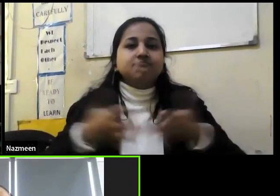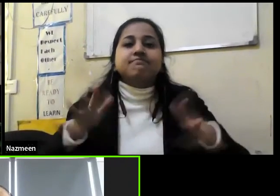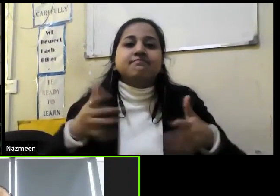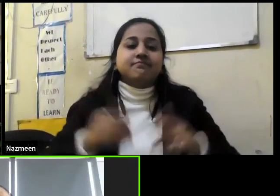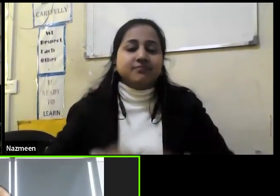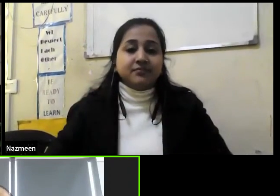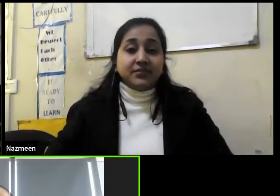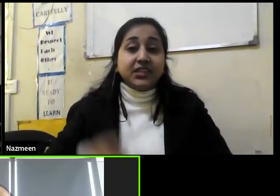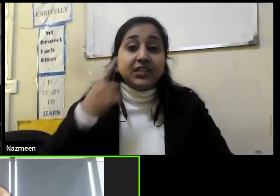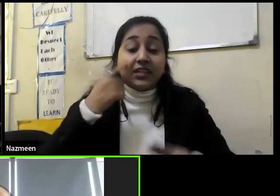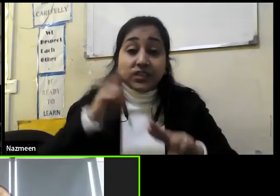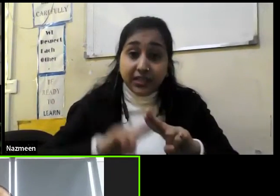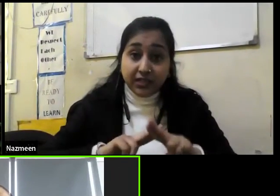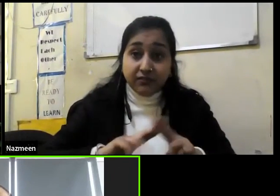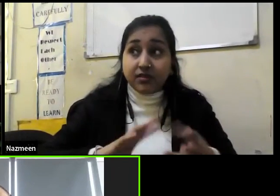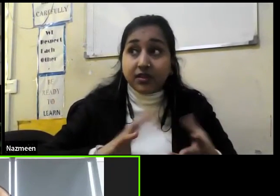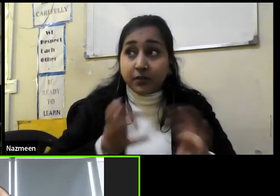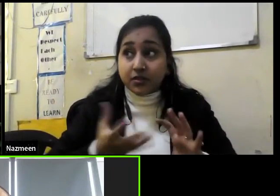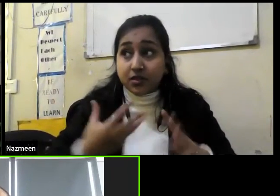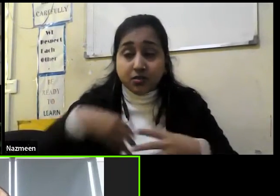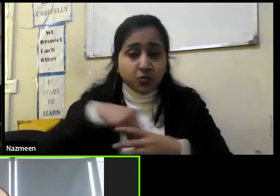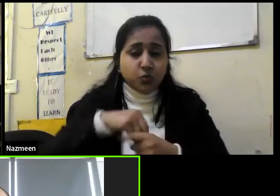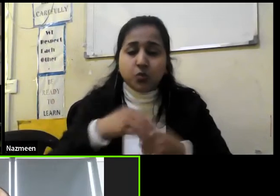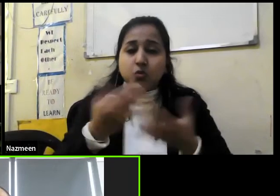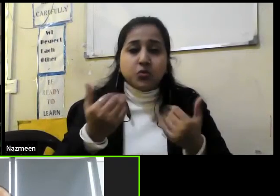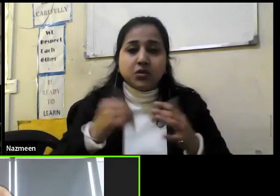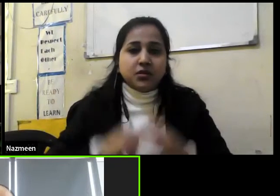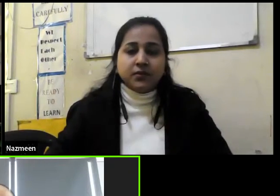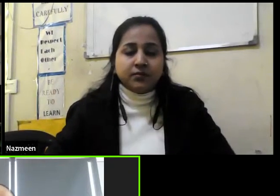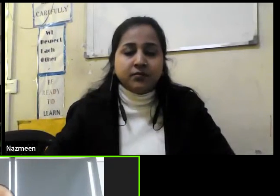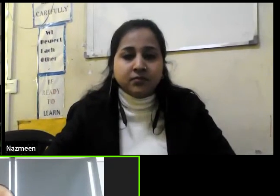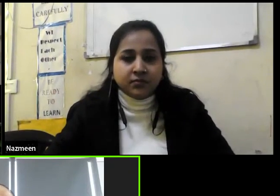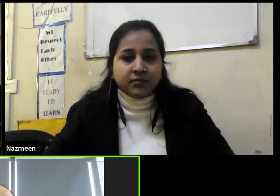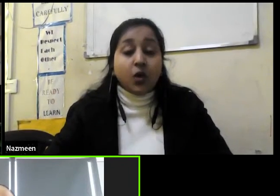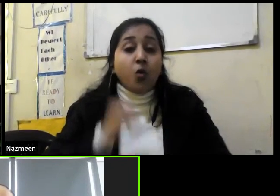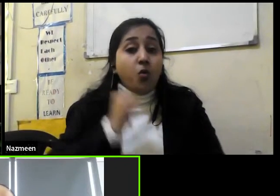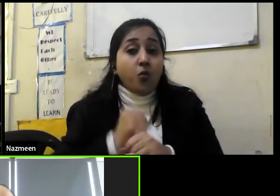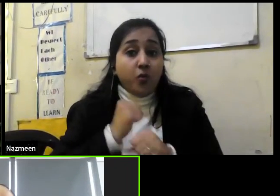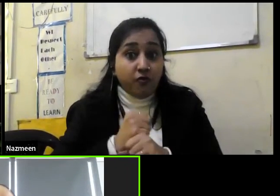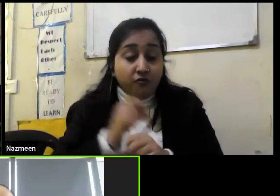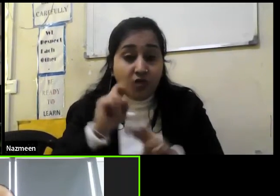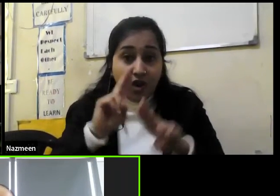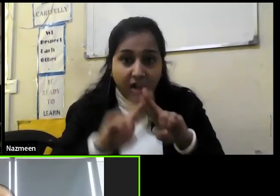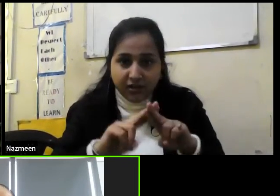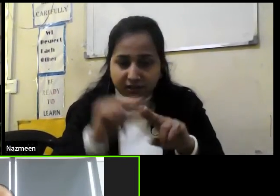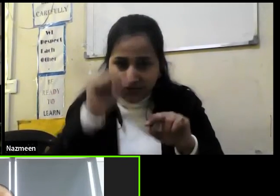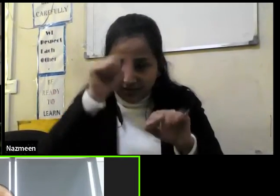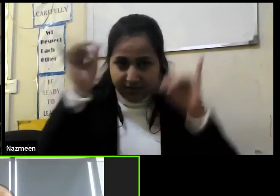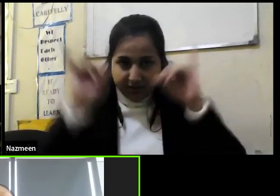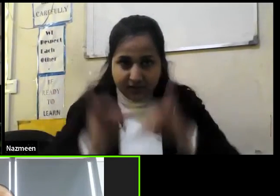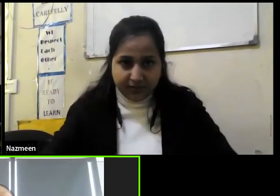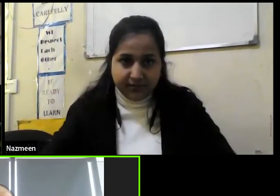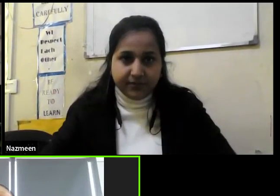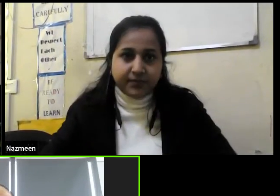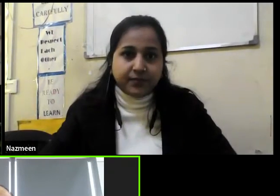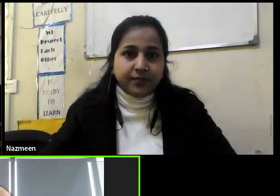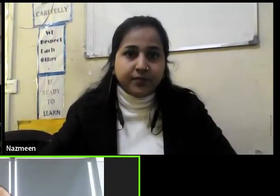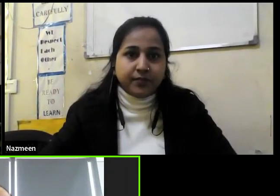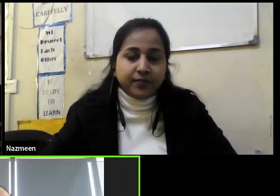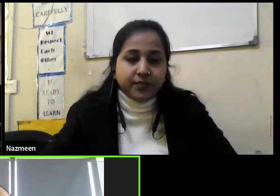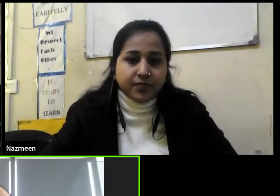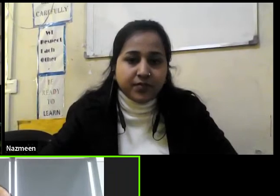और जब कमर्शियलाइज होगी नहीं तो गवर्नमेंट ऑफ इंडिया की जो टेक्नोलॉजी पास पेटेंटेड जो टेक्नोलॉजी होती है